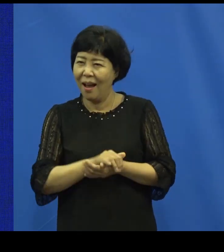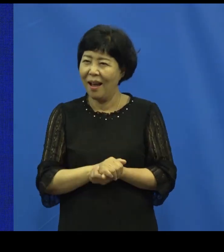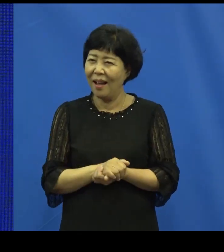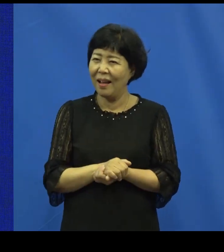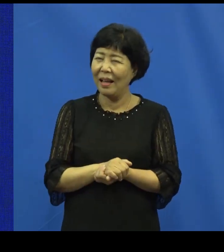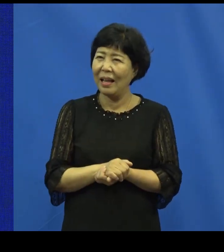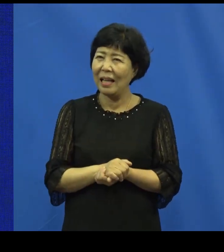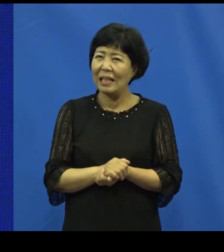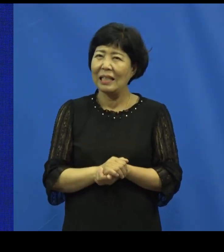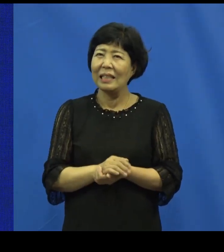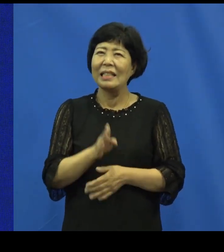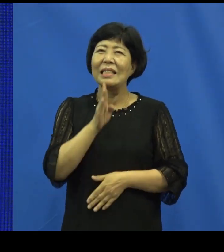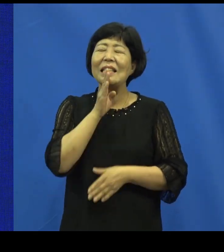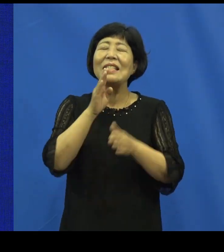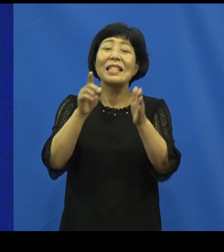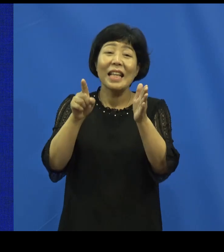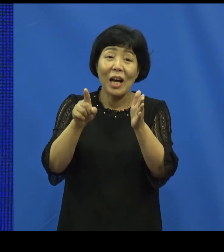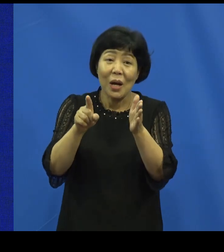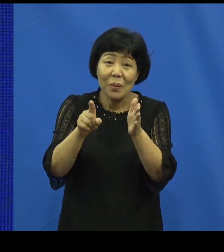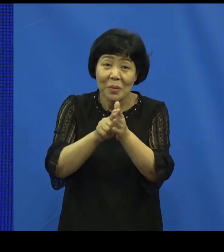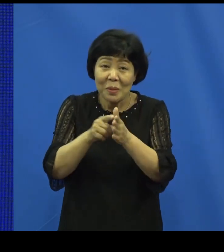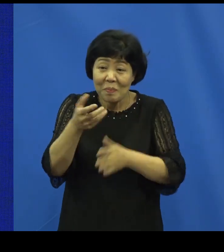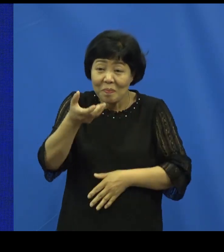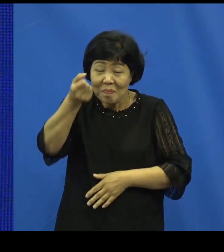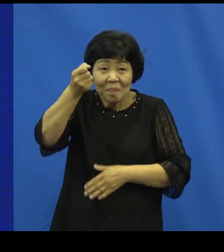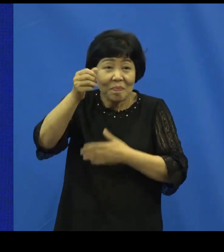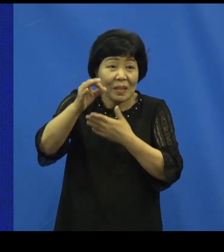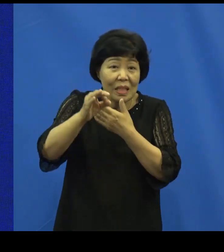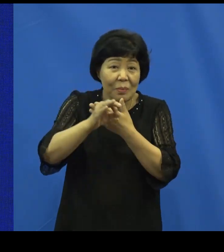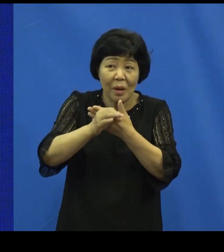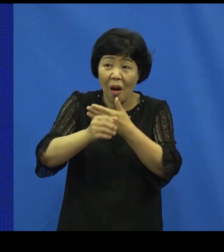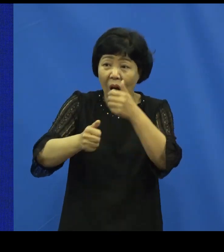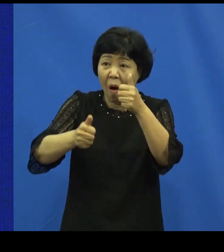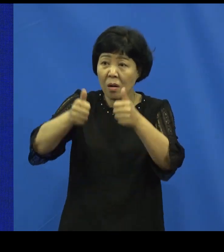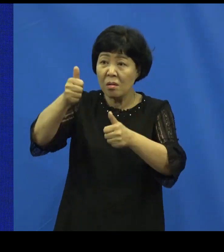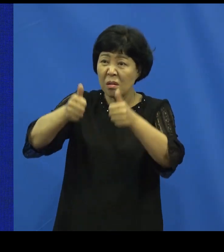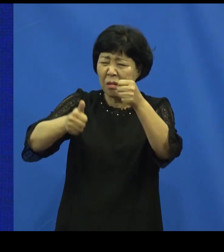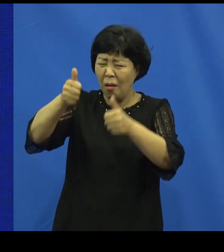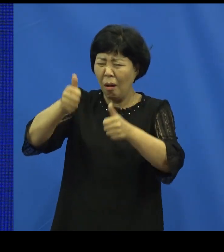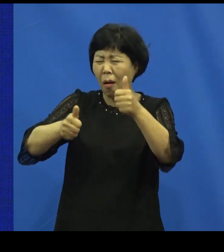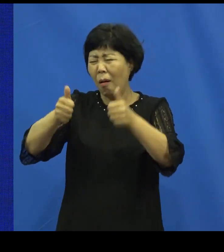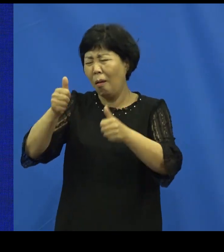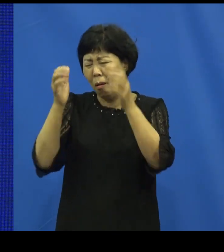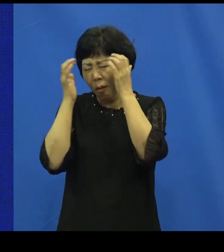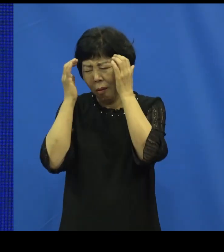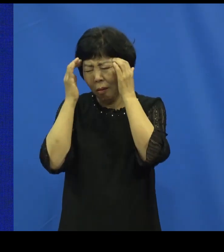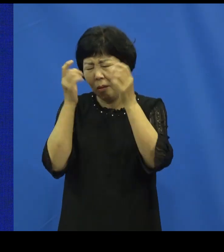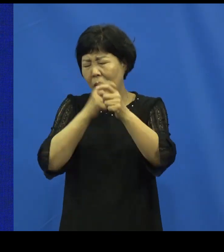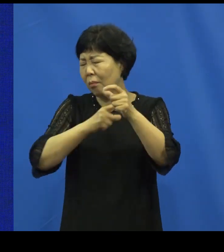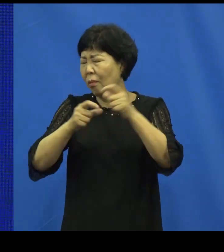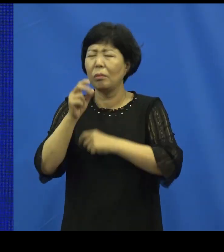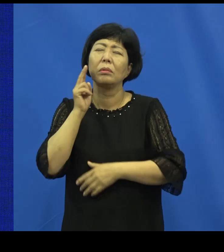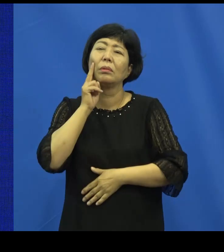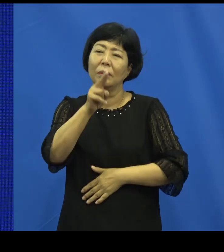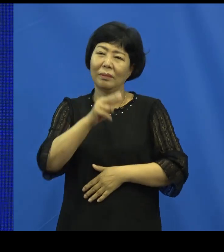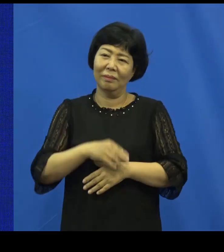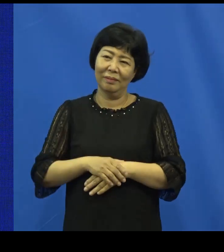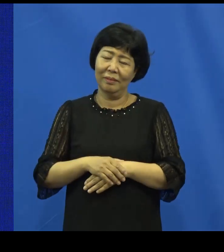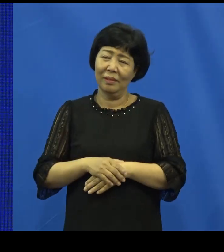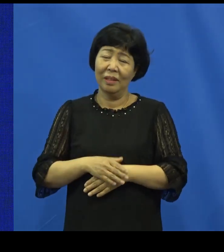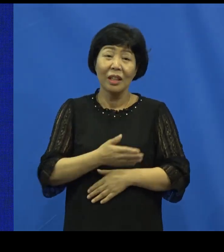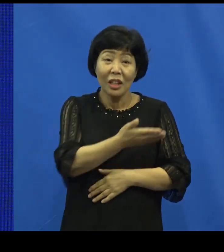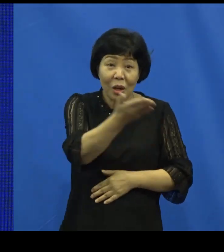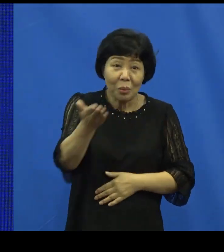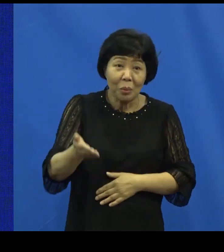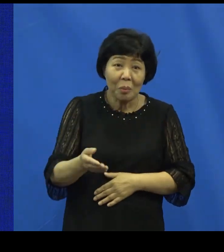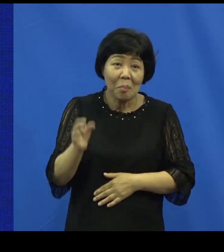그러니까 진짜 믿음이 있으면요, 시험의 강도는 더 높은 거예요. 그러니까 여러분들에게 시험이 안